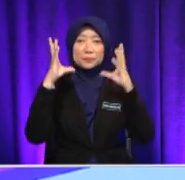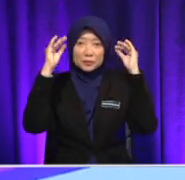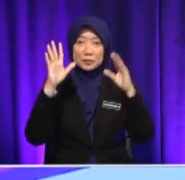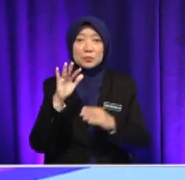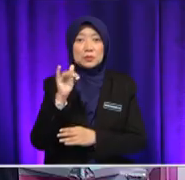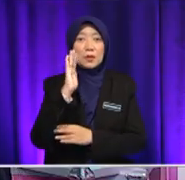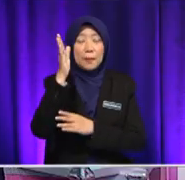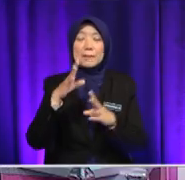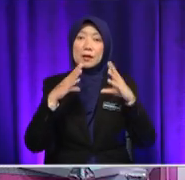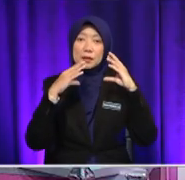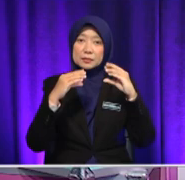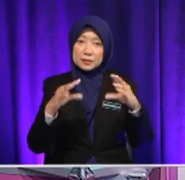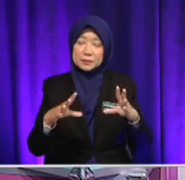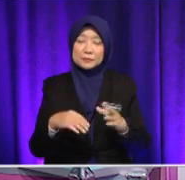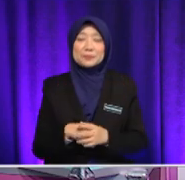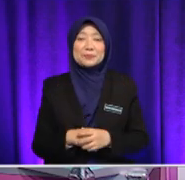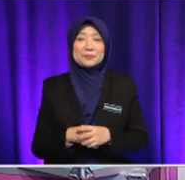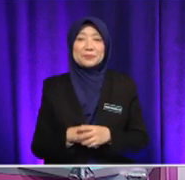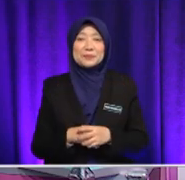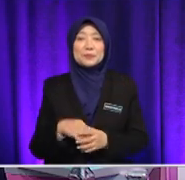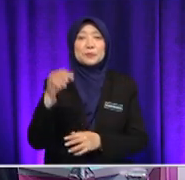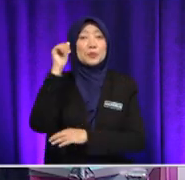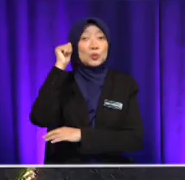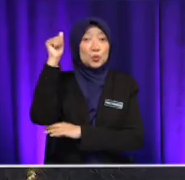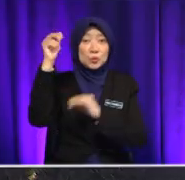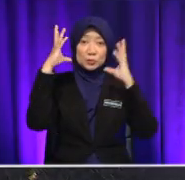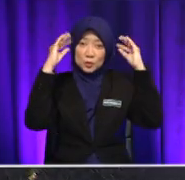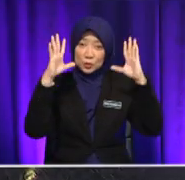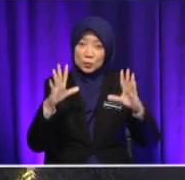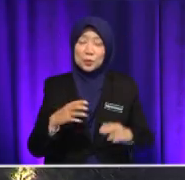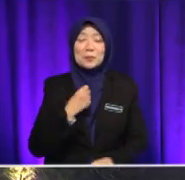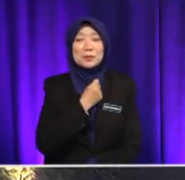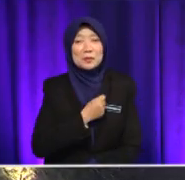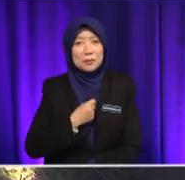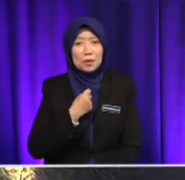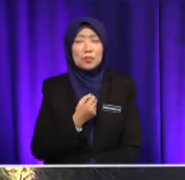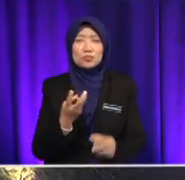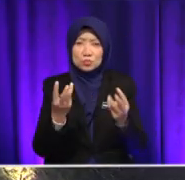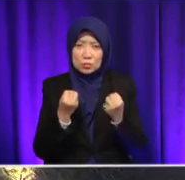Cikgu Asalamualaikum cego salam minta maaf